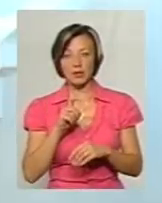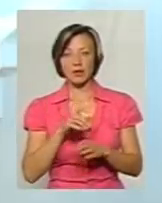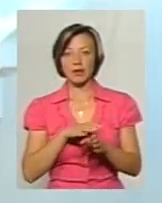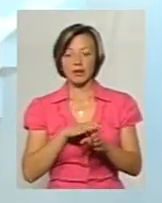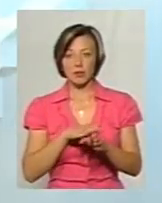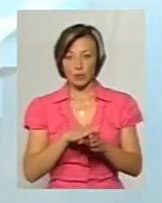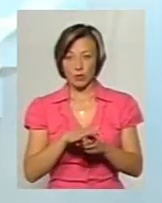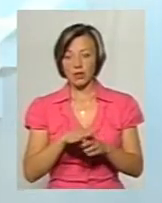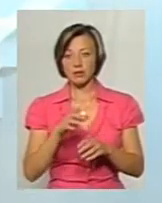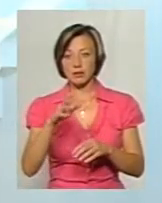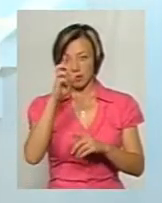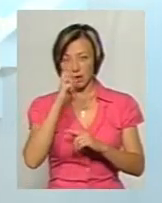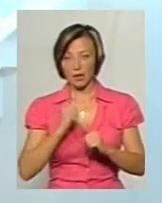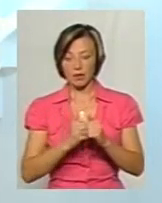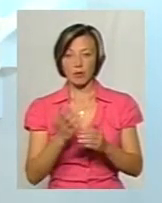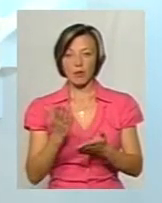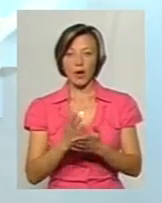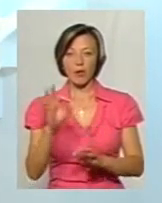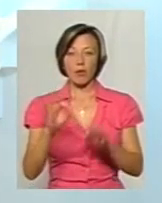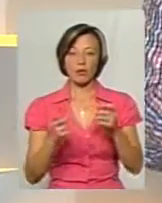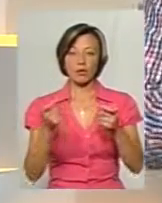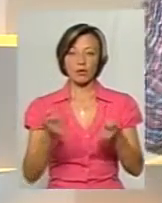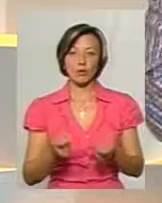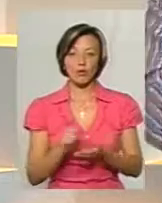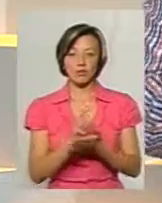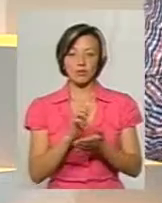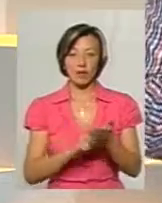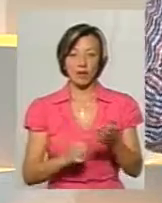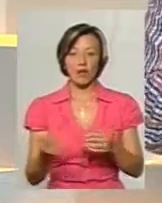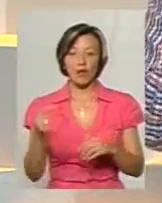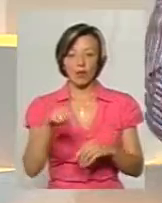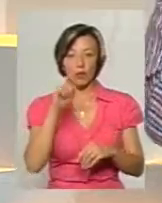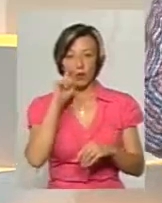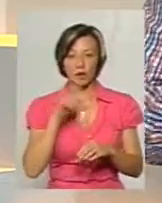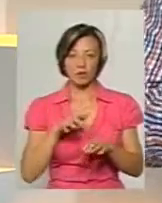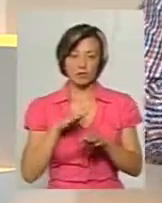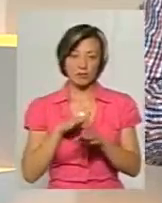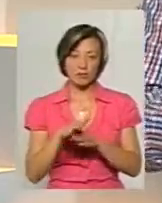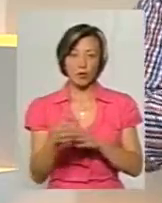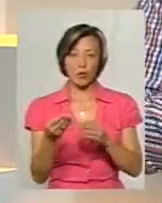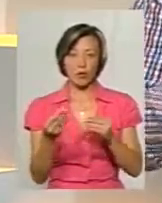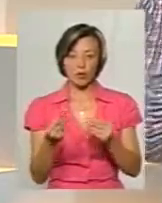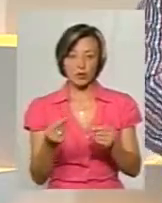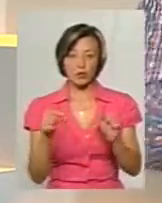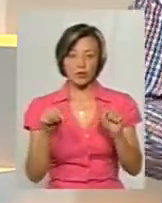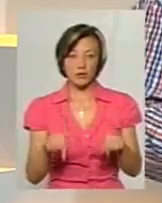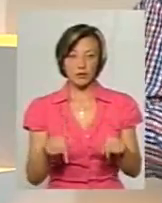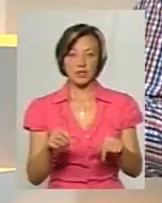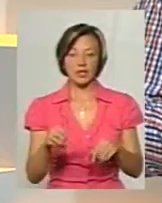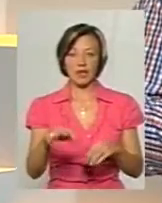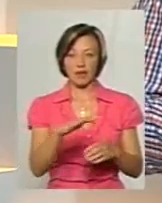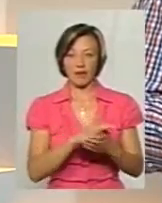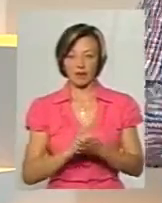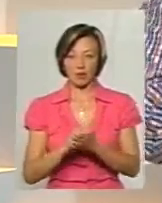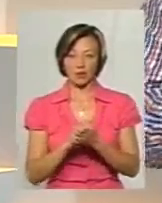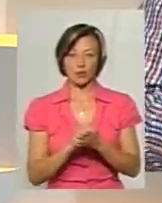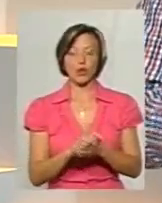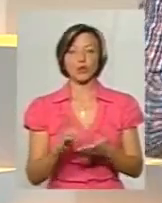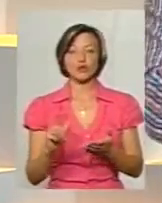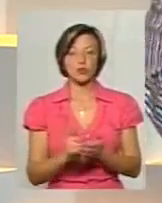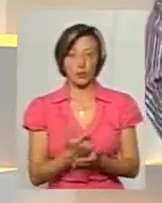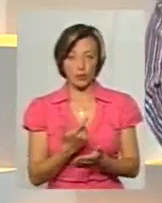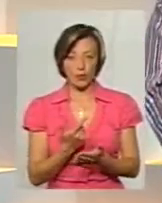країна, яка має льготні податкові ставки, і в Україну би хлинули маса коштів, які би хлинули, в тому числі з Євросоюзу. Знову